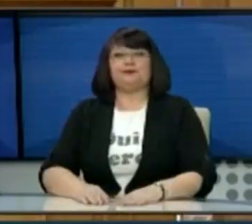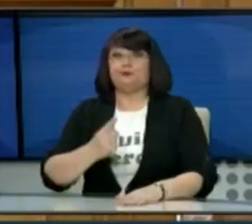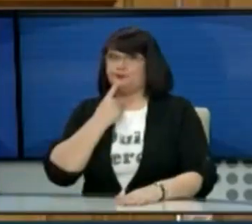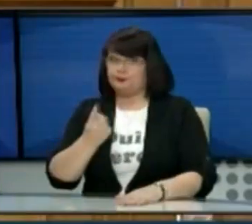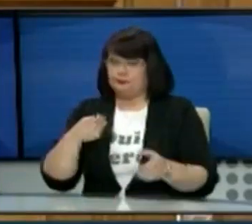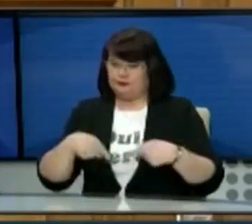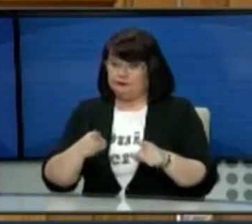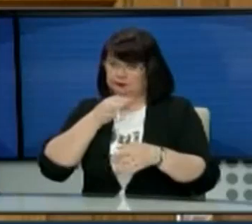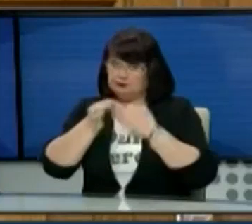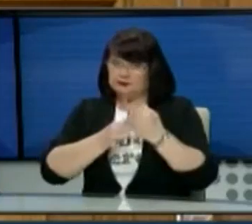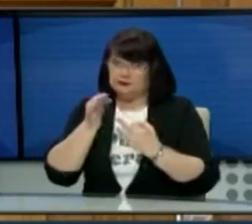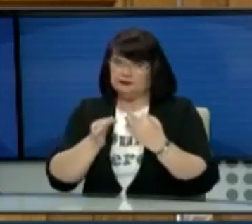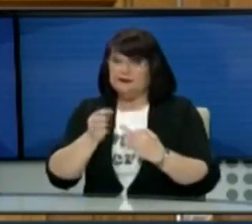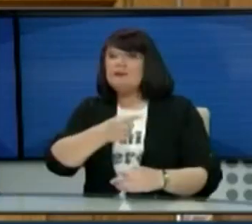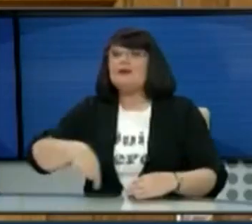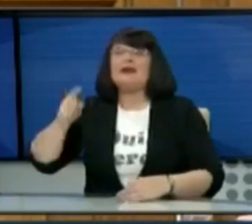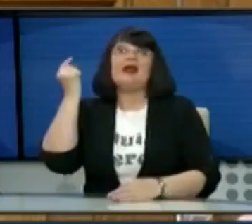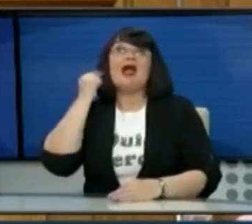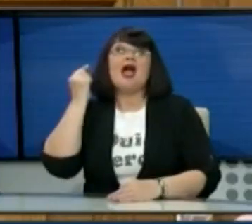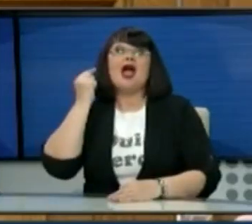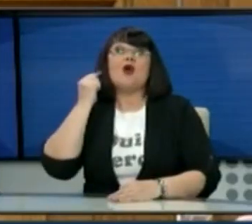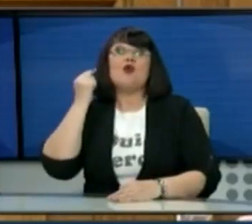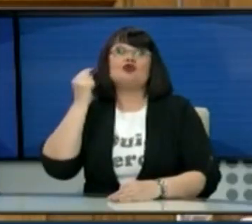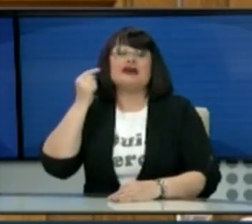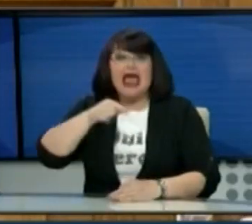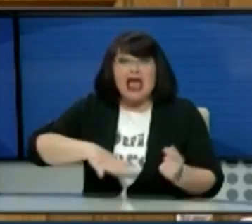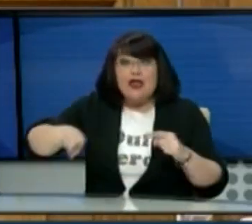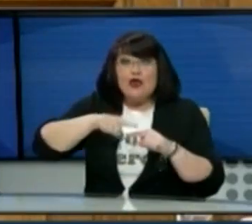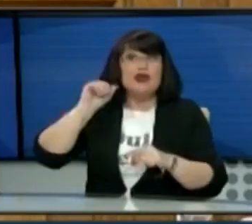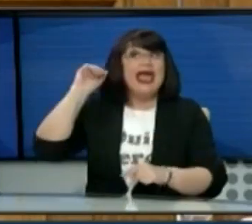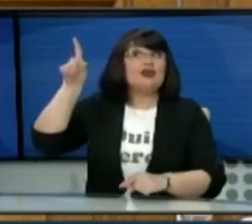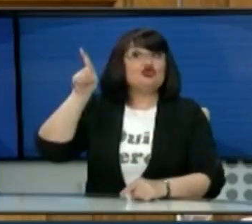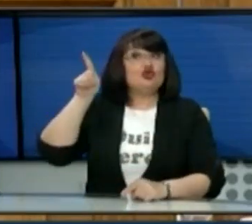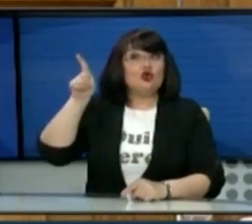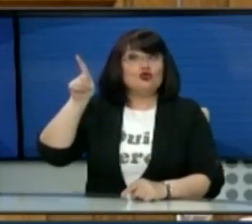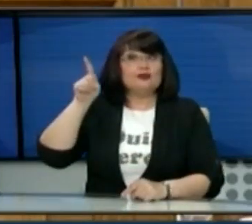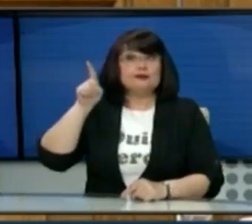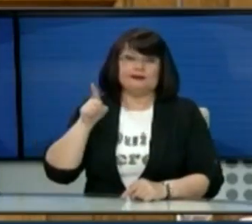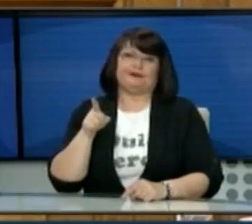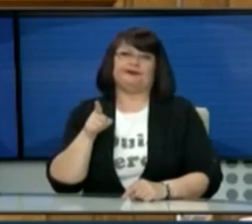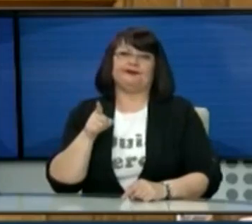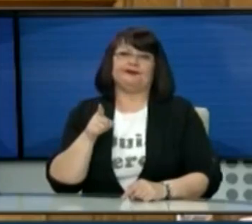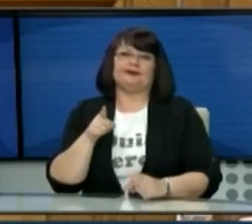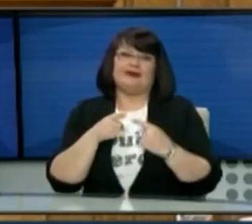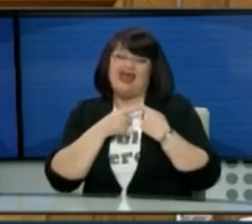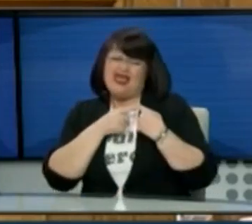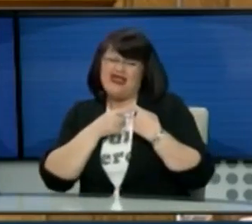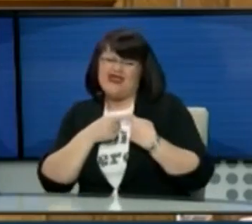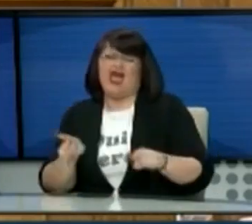δηλώνω, και να το ακούσουν καλά αυτό μέσα και έξω από τη χώρα, παρά τις πολύ μεγάλες διαφορές